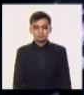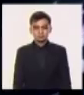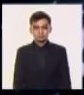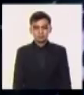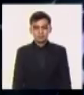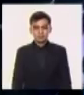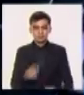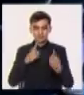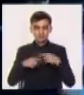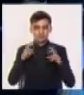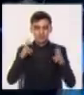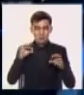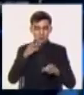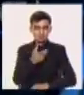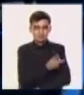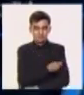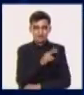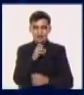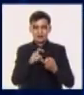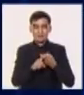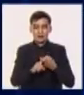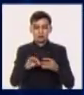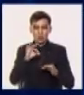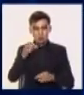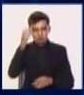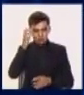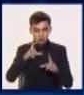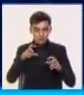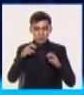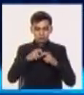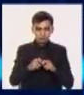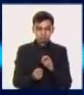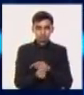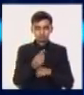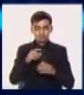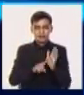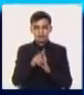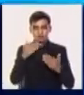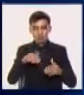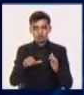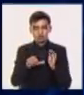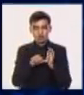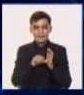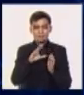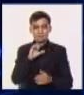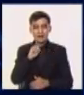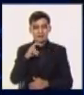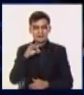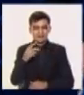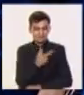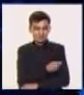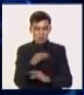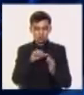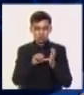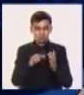И вернемся к теме вакцины от коронавируса. Ученые приступили к продвинутым испытаниям еще 6 вакцин. Об этом сообщает